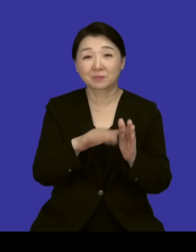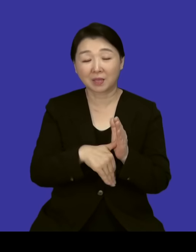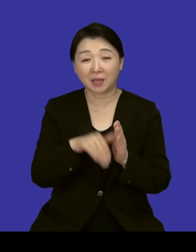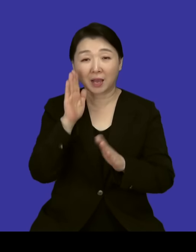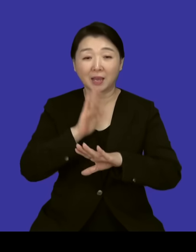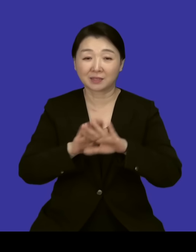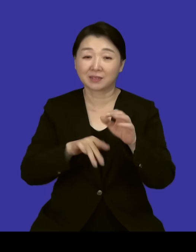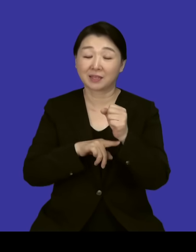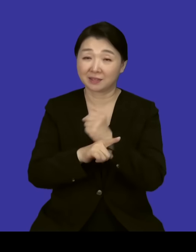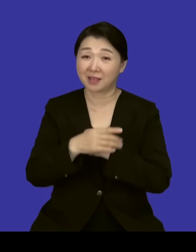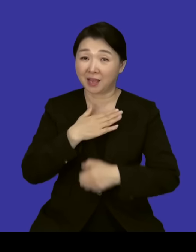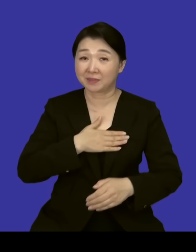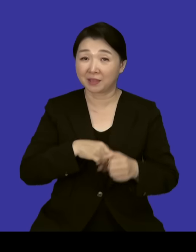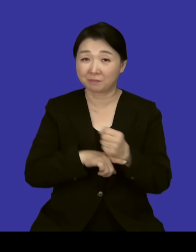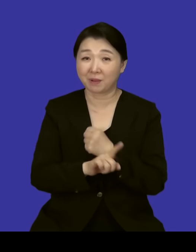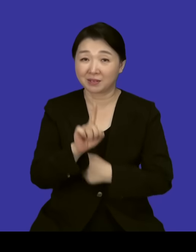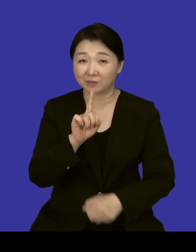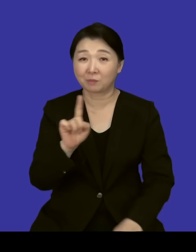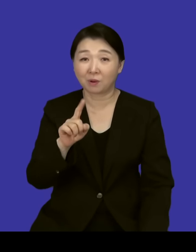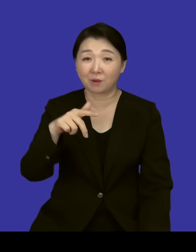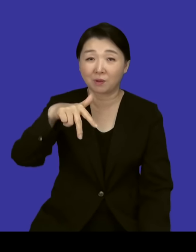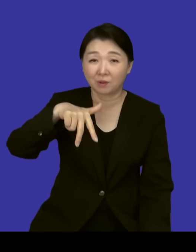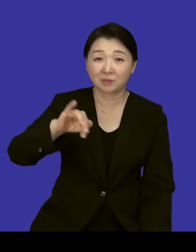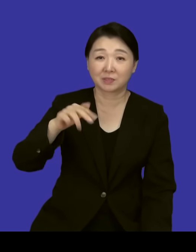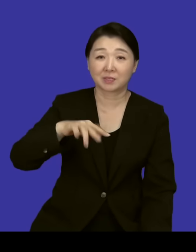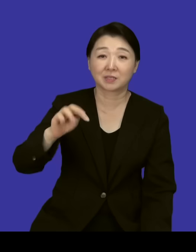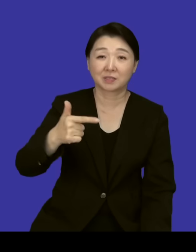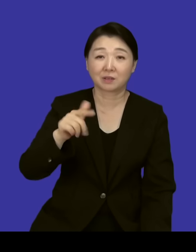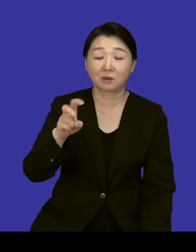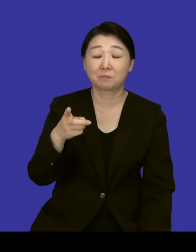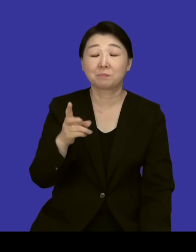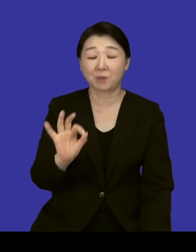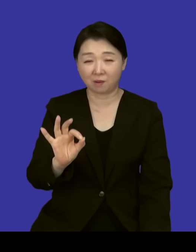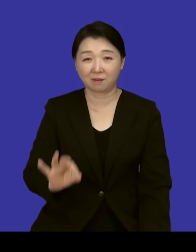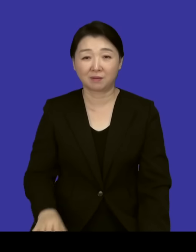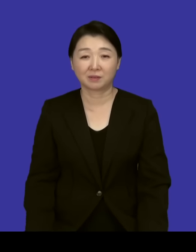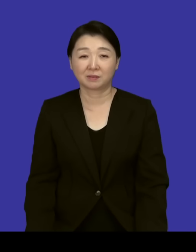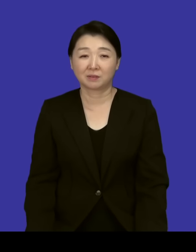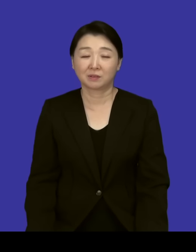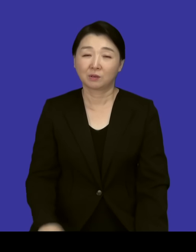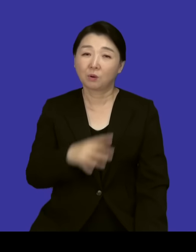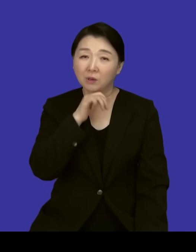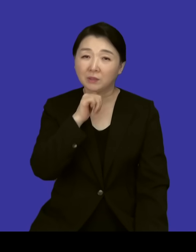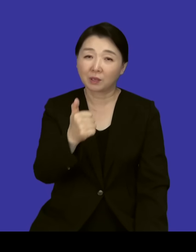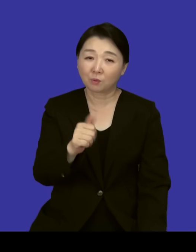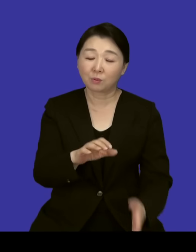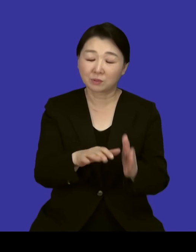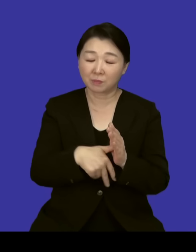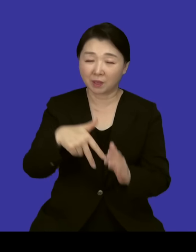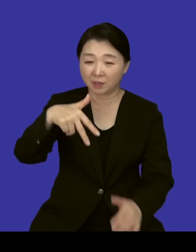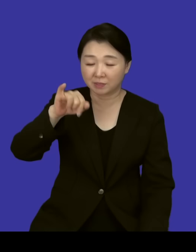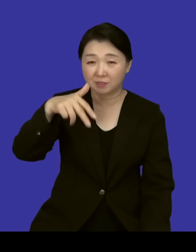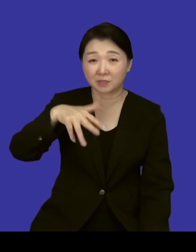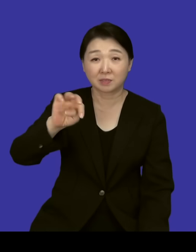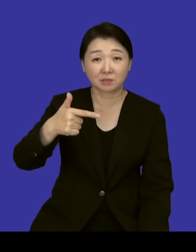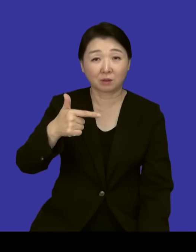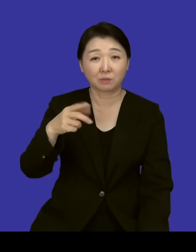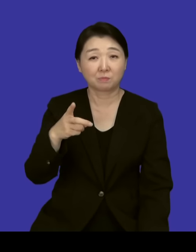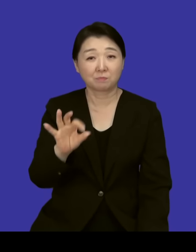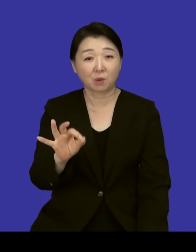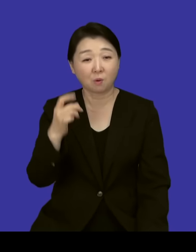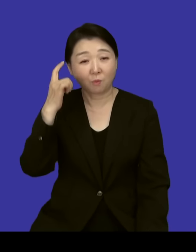하늘의 뜻을 안다 해서 네네. 지천명이라는 말도 그랬죠. 있잖아요. 네. 그래서 50을 지천명이라고 하는데